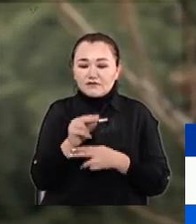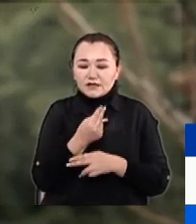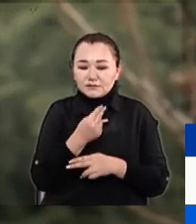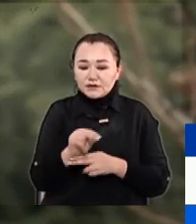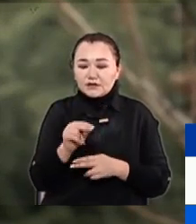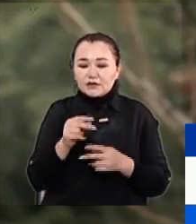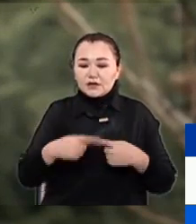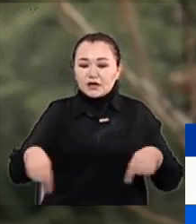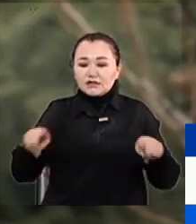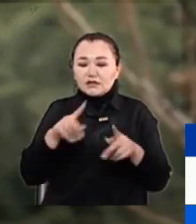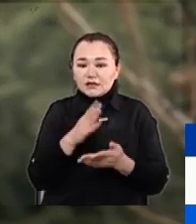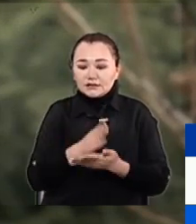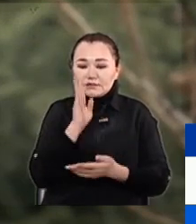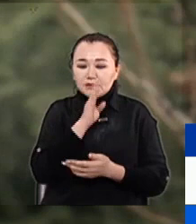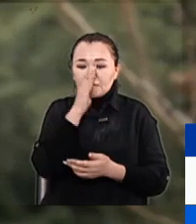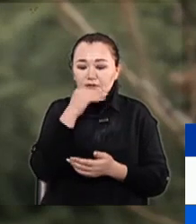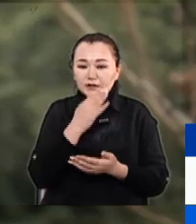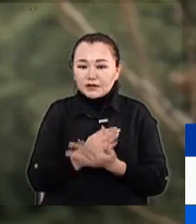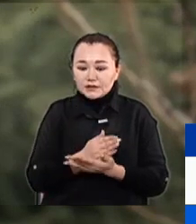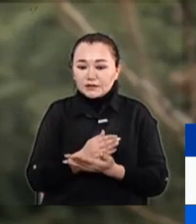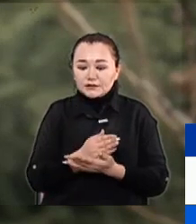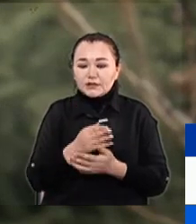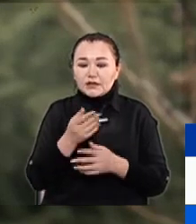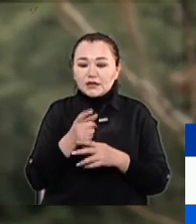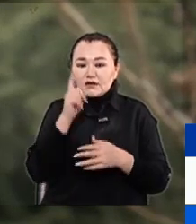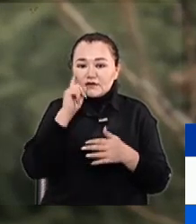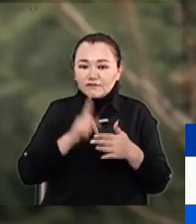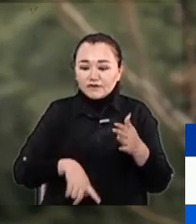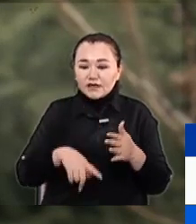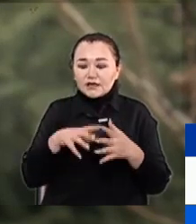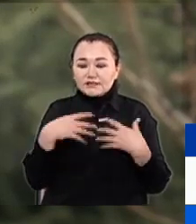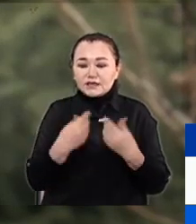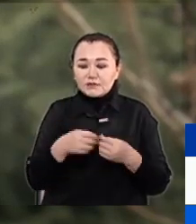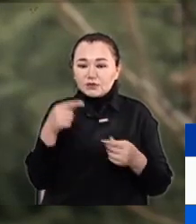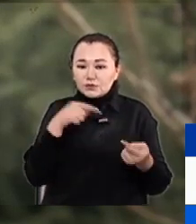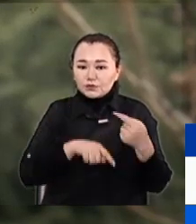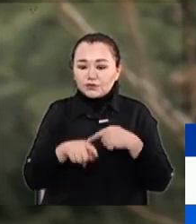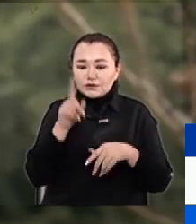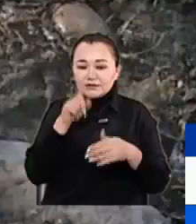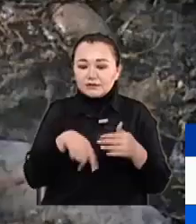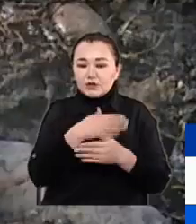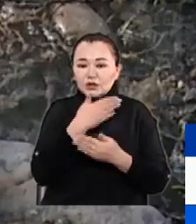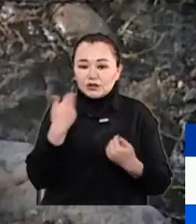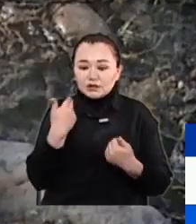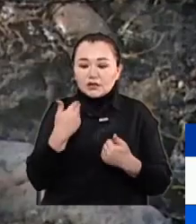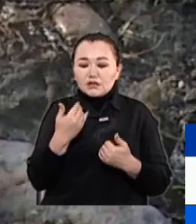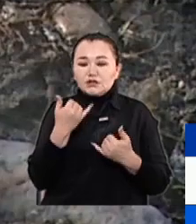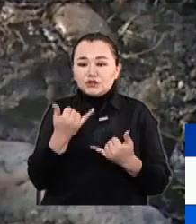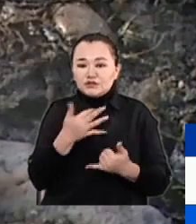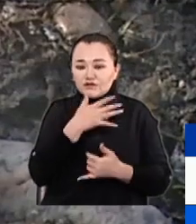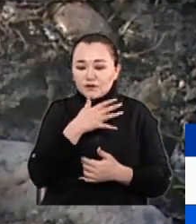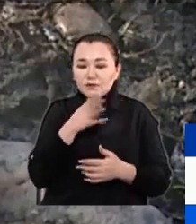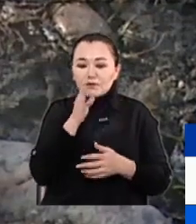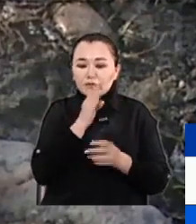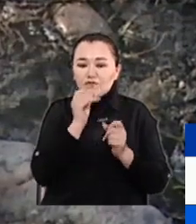тәрбиеленген ортасы бар ғой, ата-анасы бар. Бірақ сол сенімнің отбасындағы бір-біріне деген жоқтығы. Қазіргі уақытта көкек